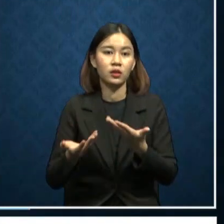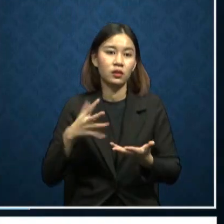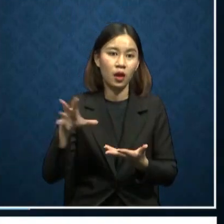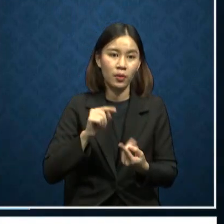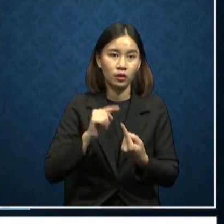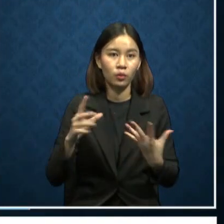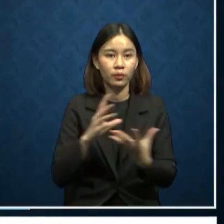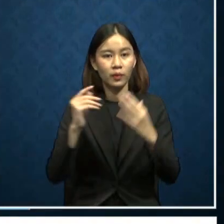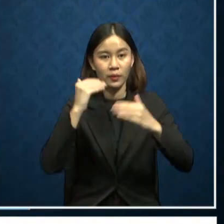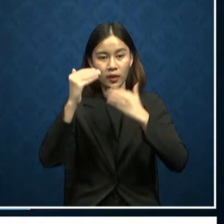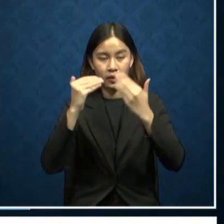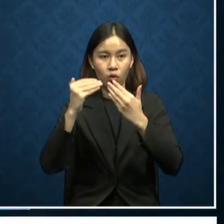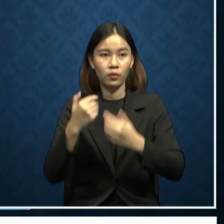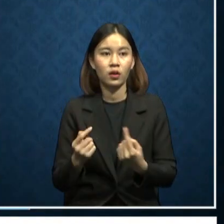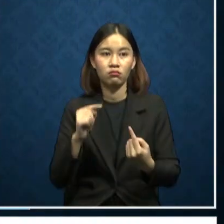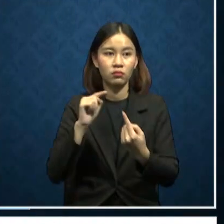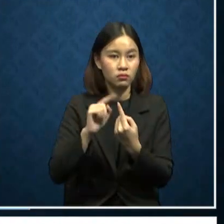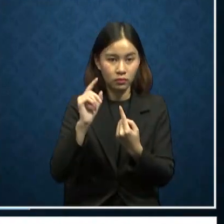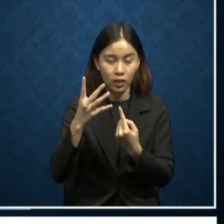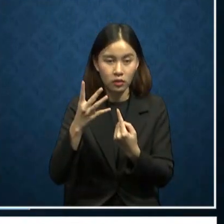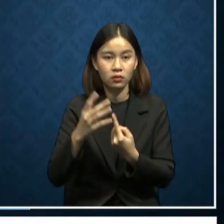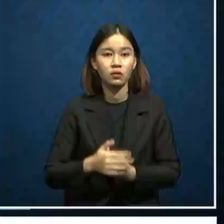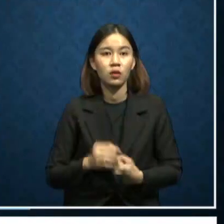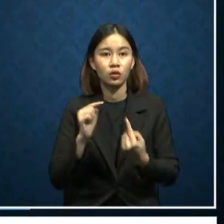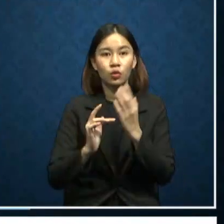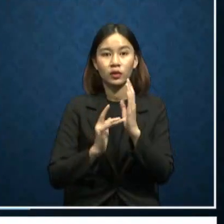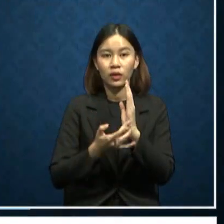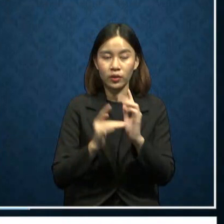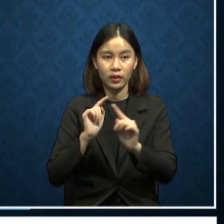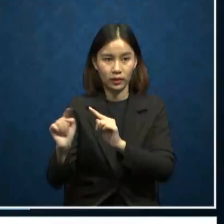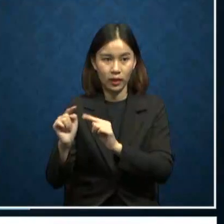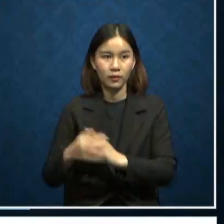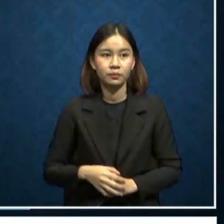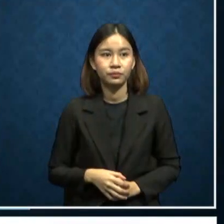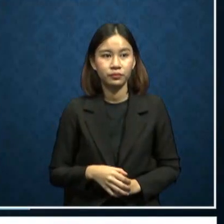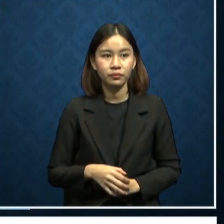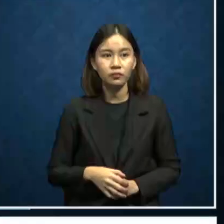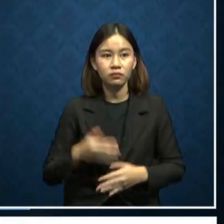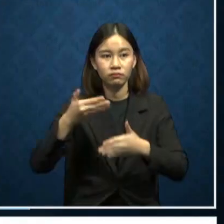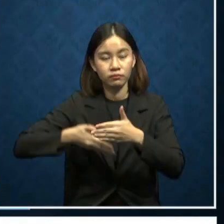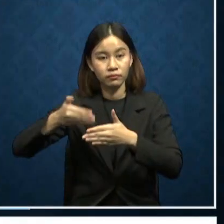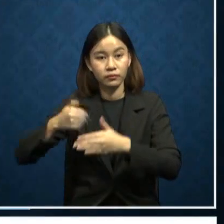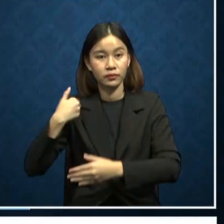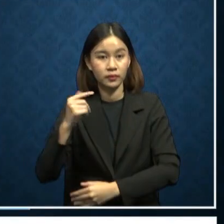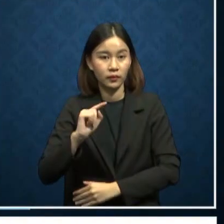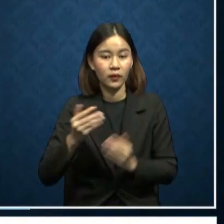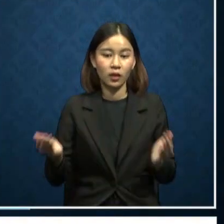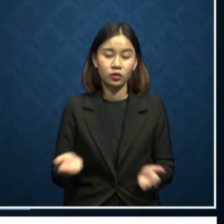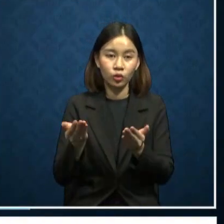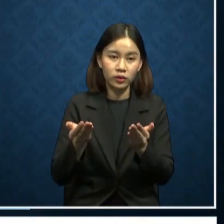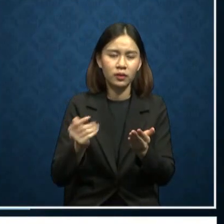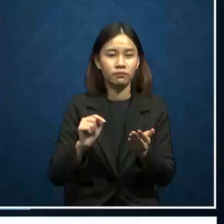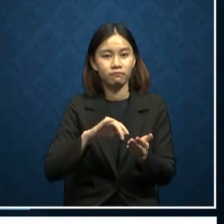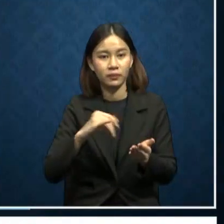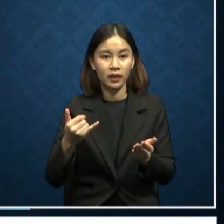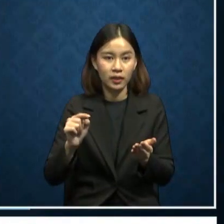เรื่อง Soft Powerรวมถึงการเข้าไม่ถึงเลือกเทคโนโลยีครับสำหรับขีดจำกัดก็เช่นเรื่องของการส่งเสริมเนี่ย